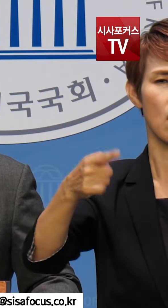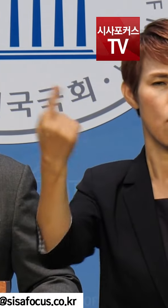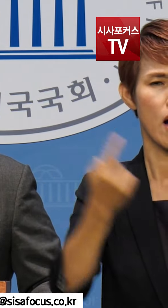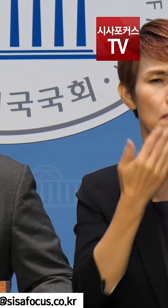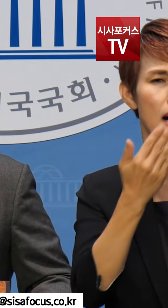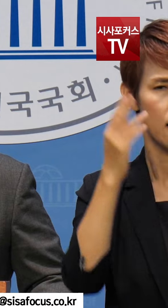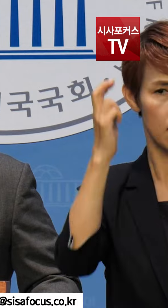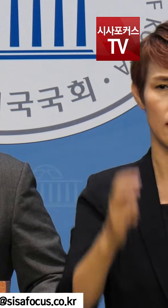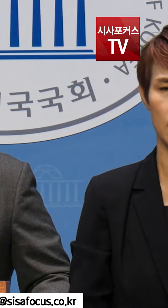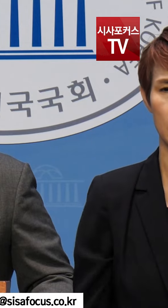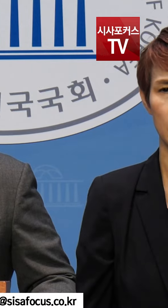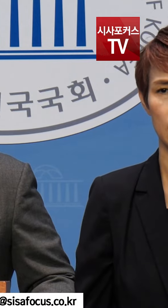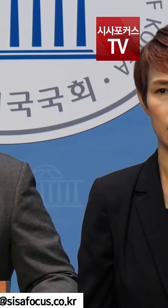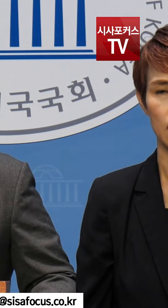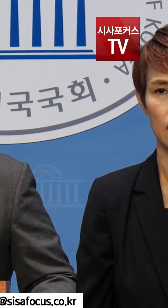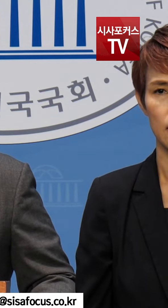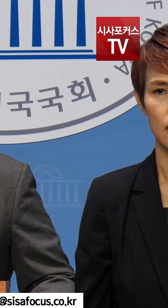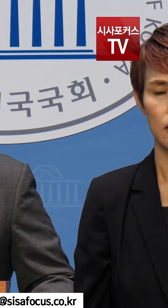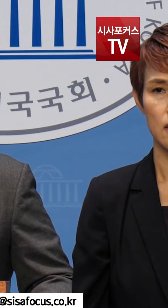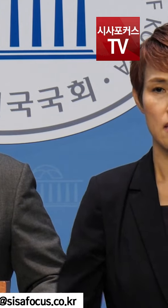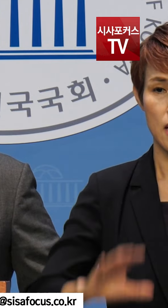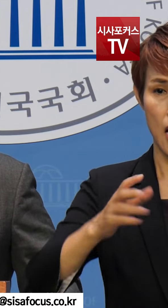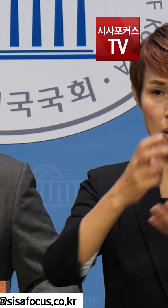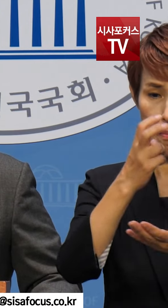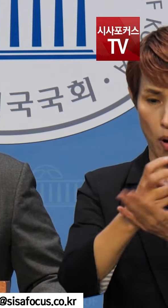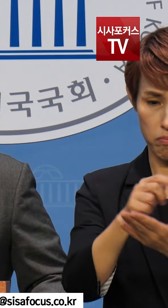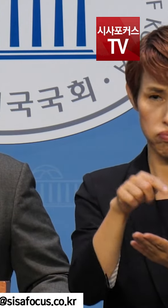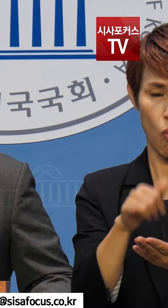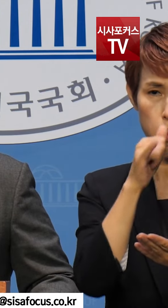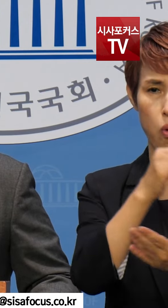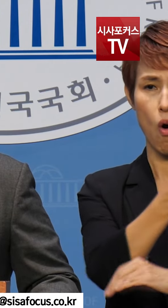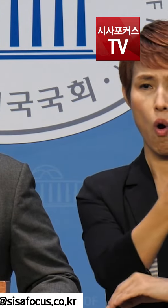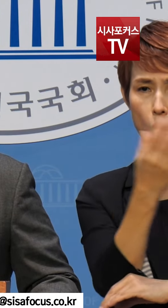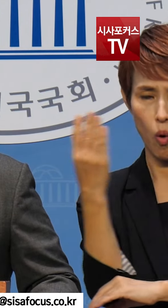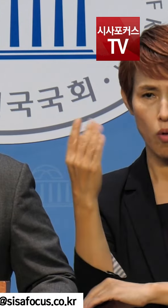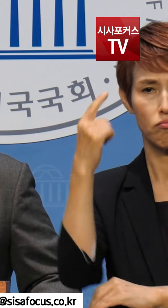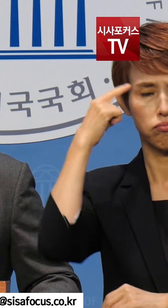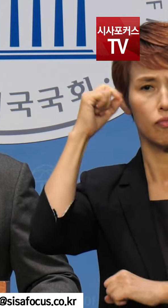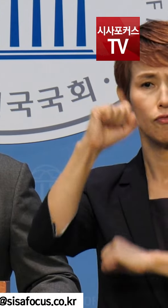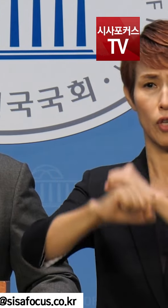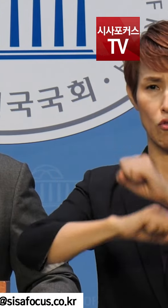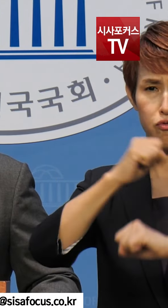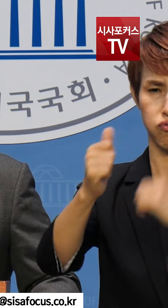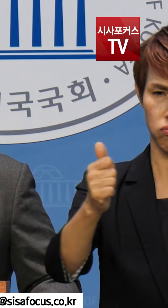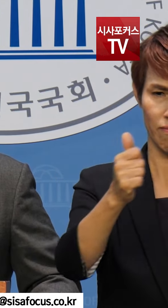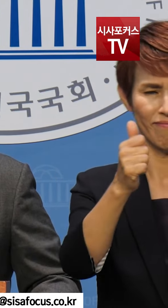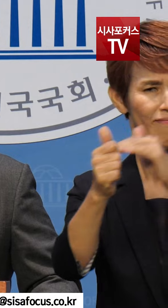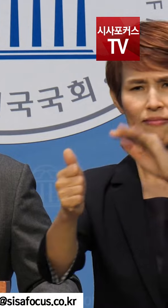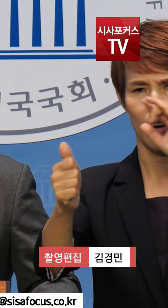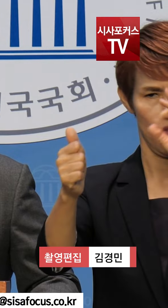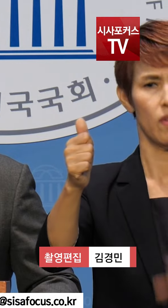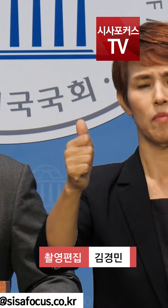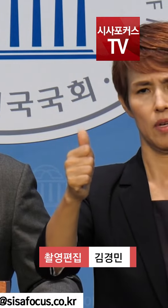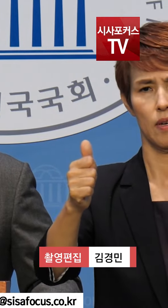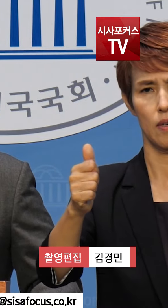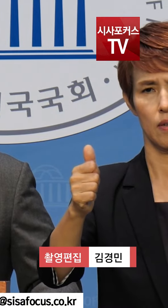것입니다. 누구도 헌법에 보장된 언론과 사상의 자유를 침해할 수는 없습니다.